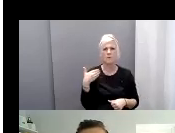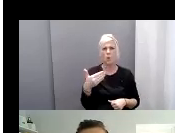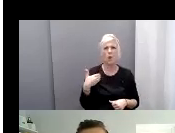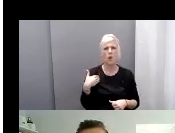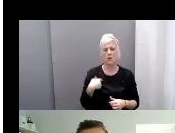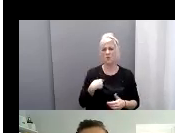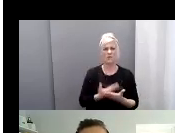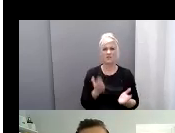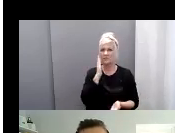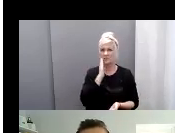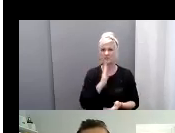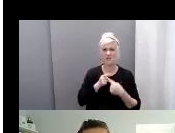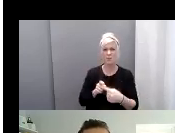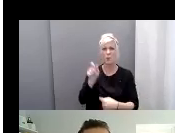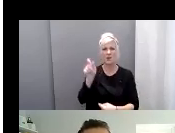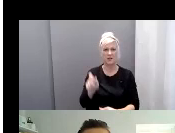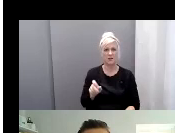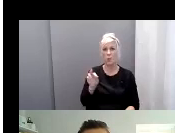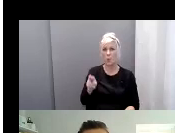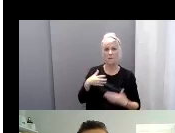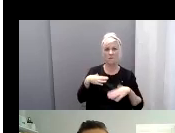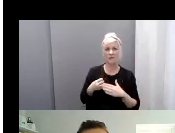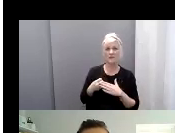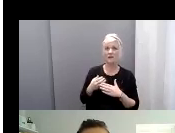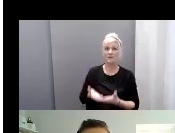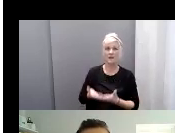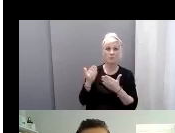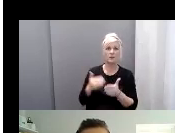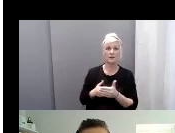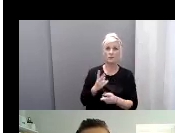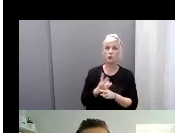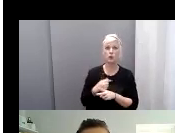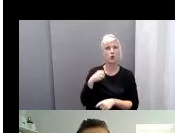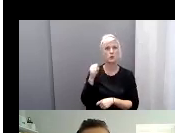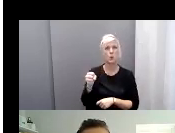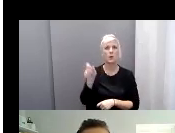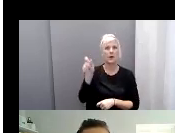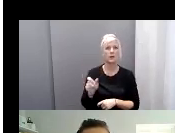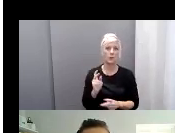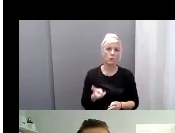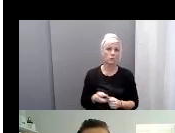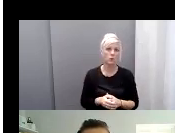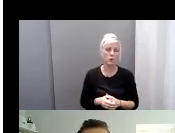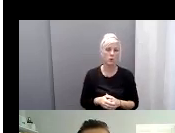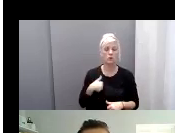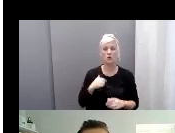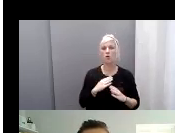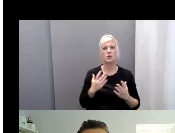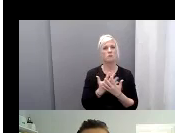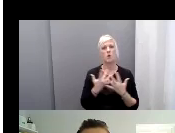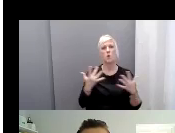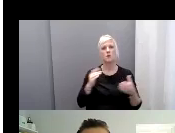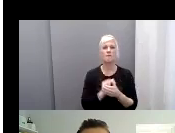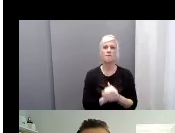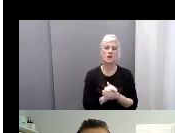snäll mot henne heller. När hon inte ville hjälpa till så slog jag på henne också. Jag har inte så många vänner. Det